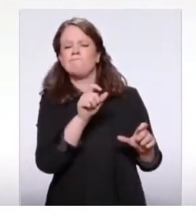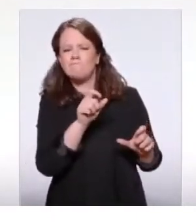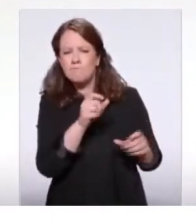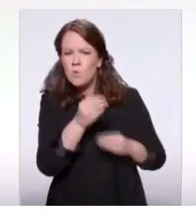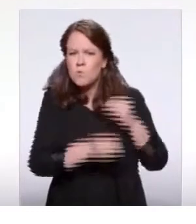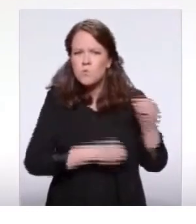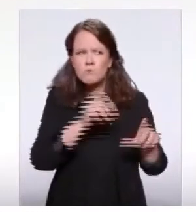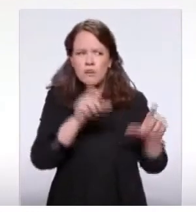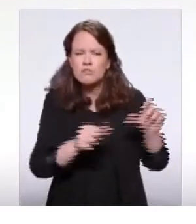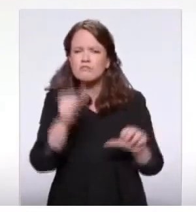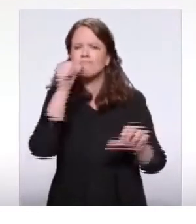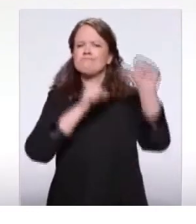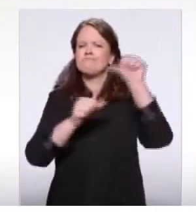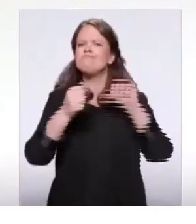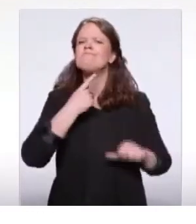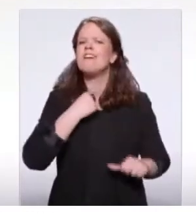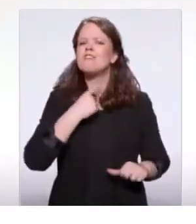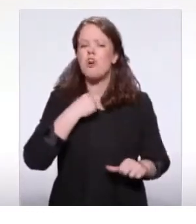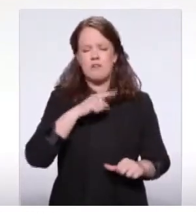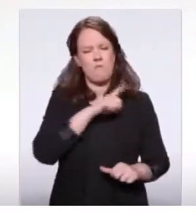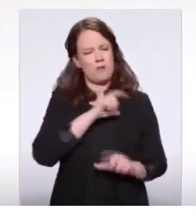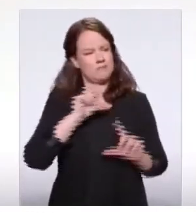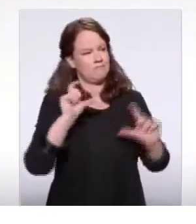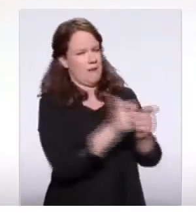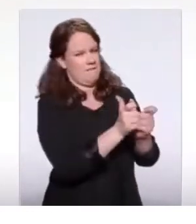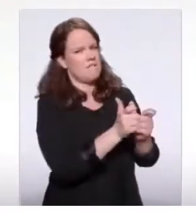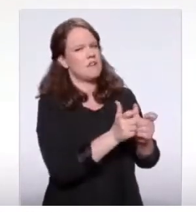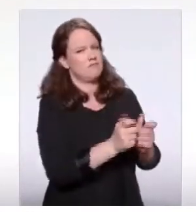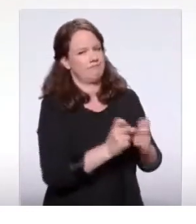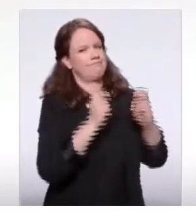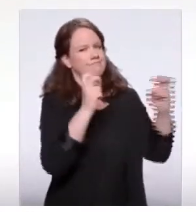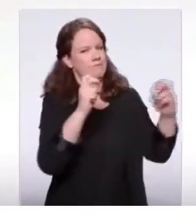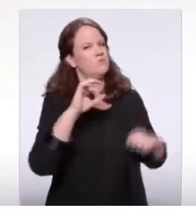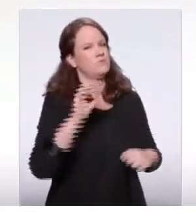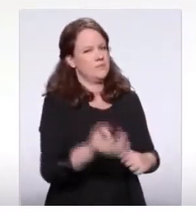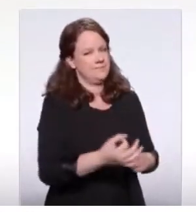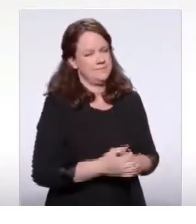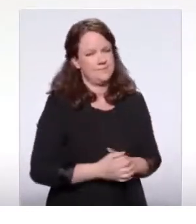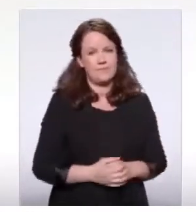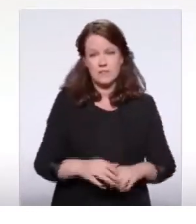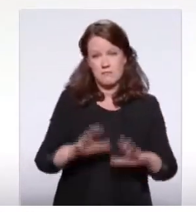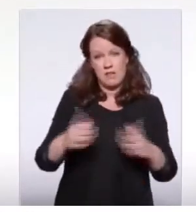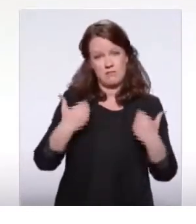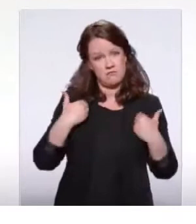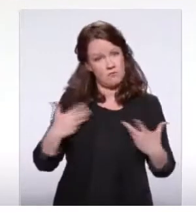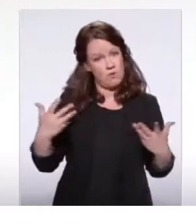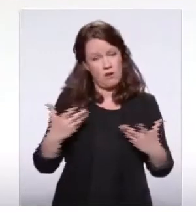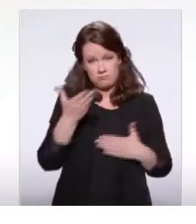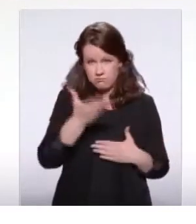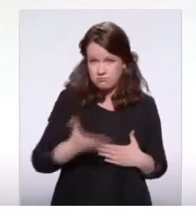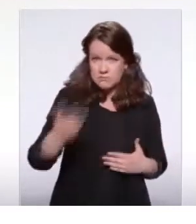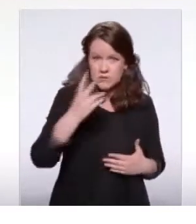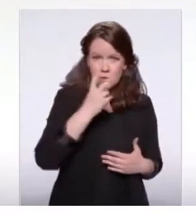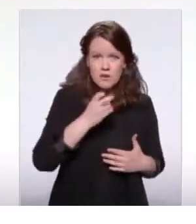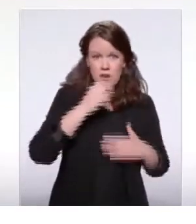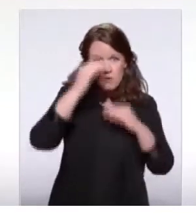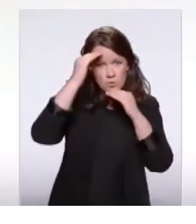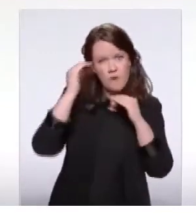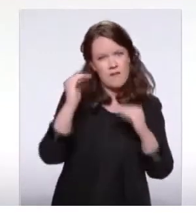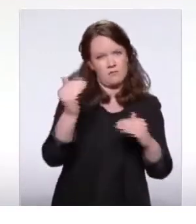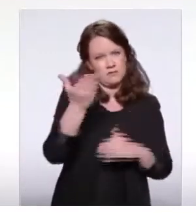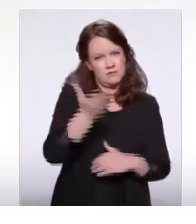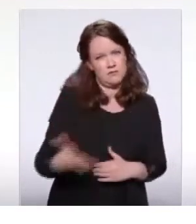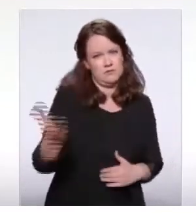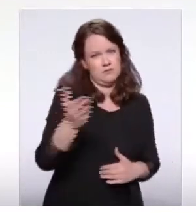la consommation d'alcool. Mais très clairement, nous faisons le choix de la confiance, nous faisons le choix de la